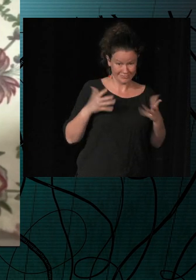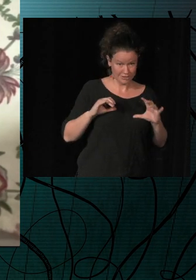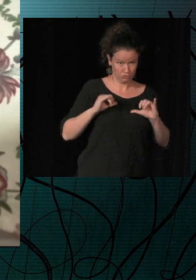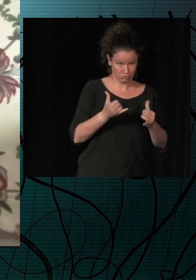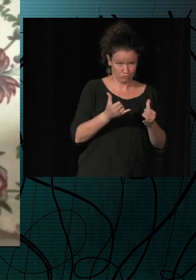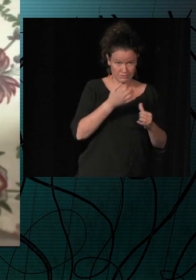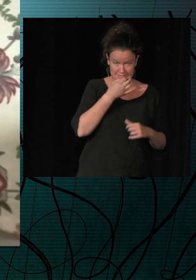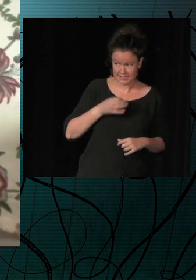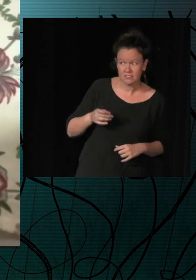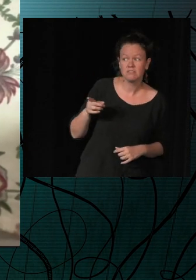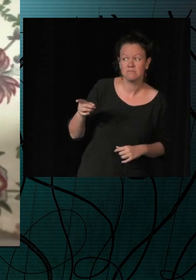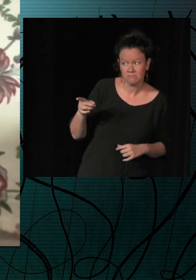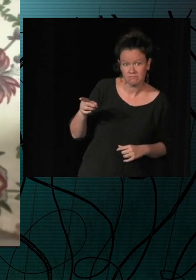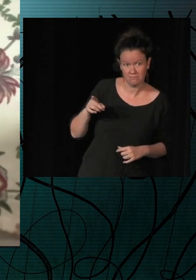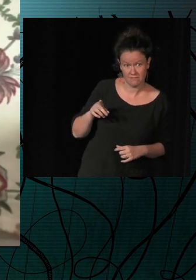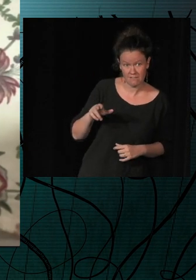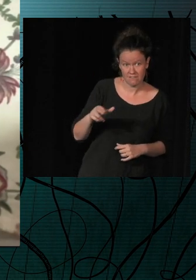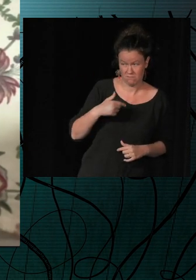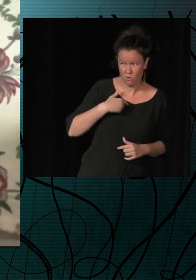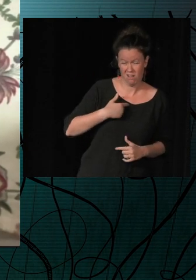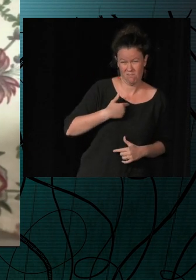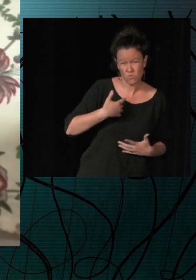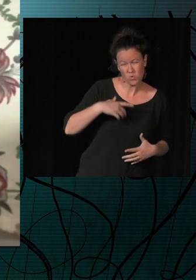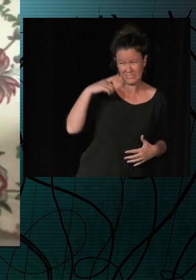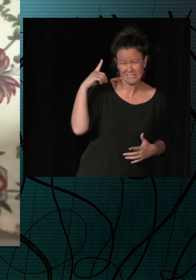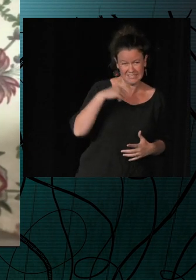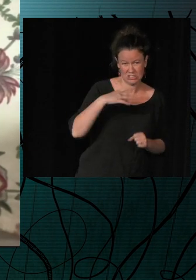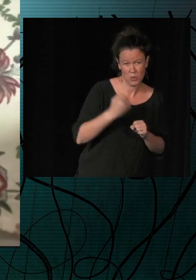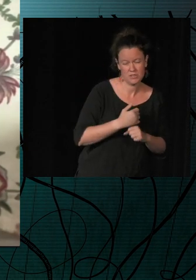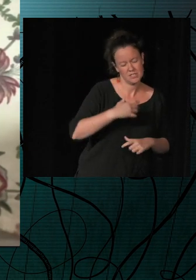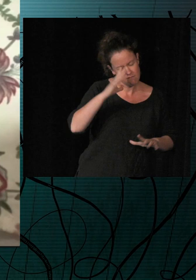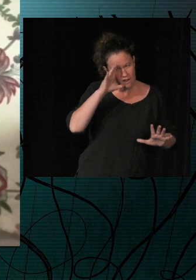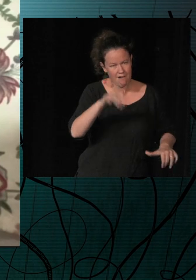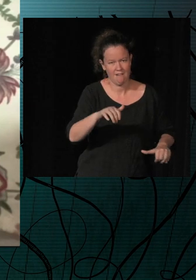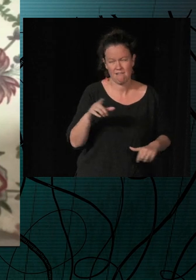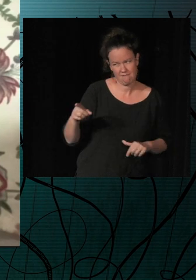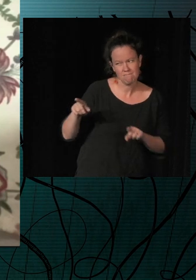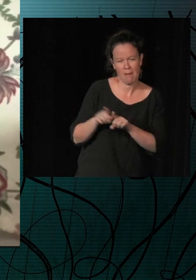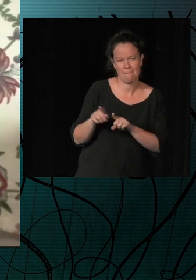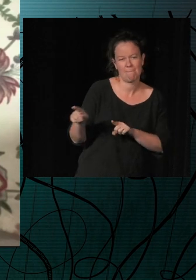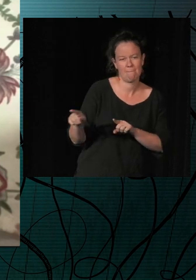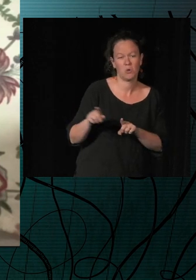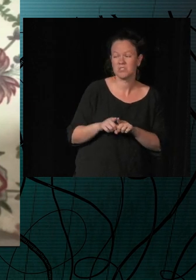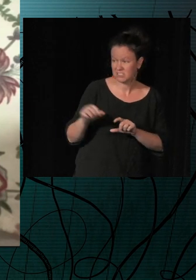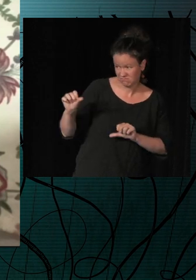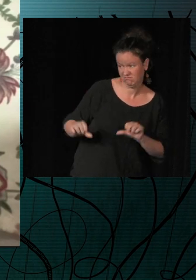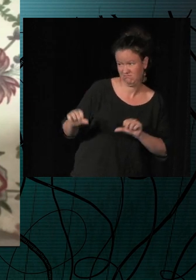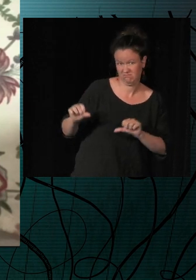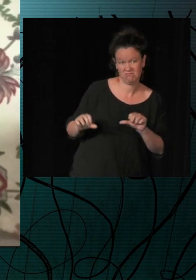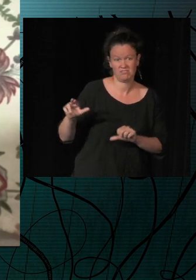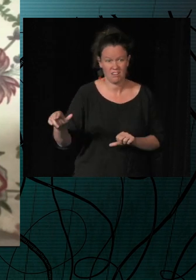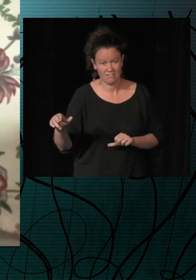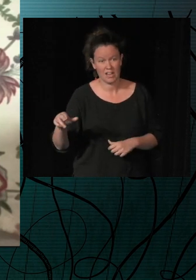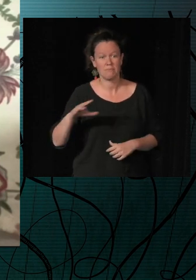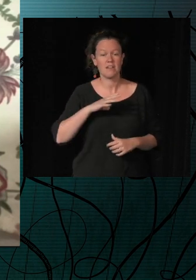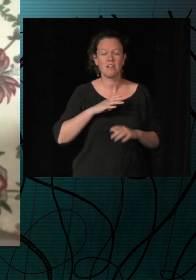je te préviens donc il av une angoisse de performance derrière mais il y a eu des discours pareils aussi à gerder sur les Dead Space par exemple ou des choses